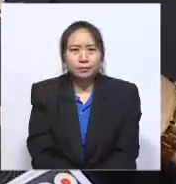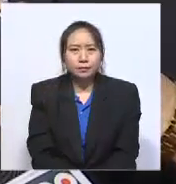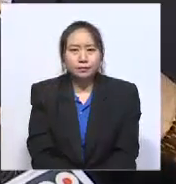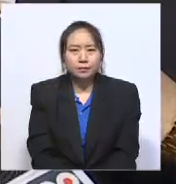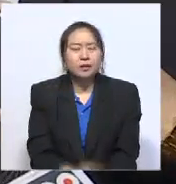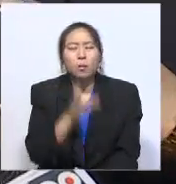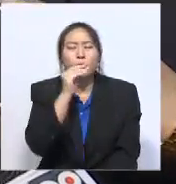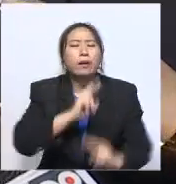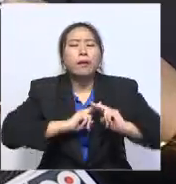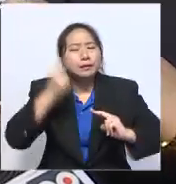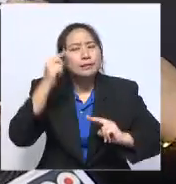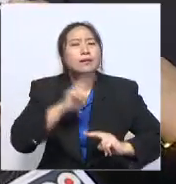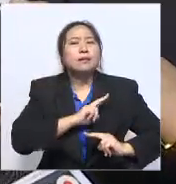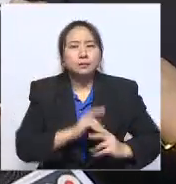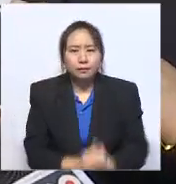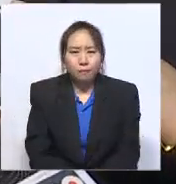เพราะว่าไปเอง